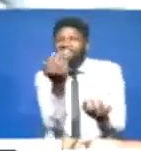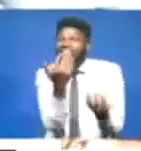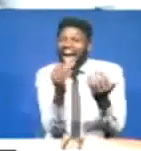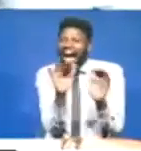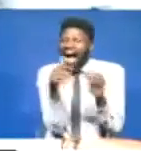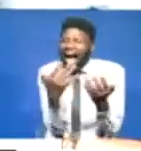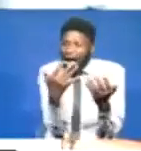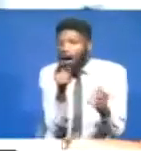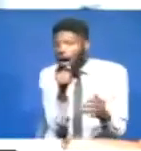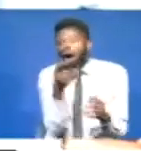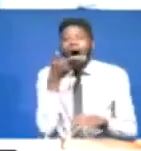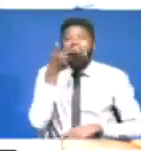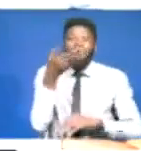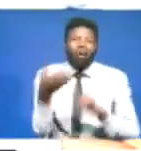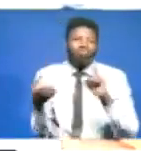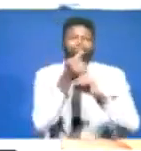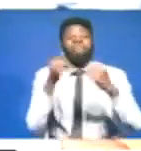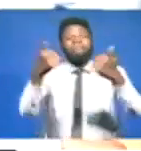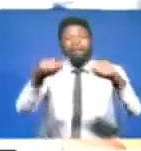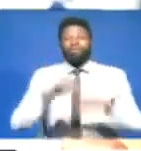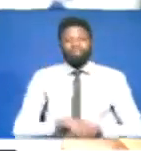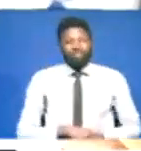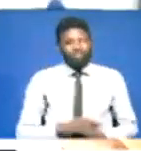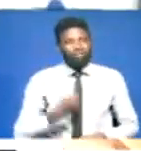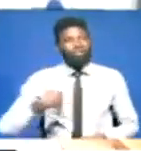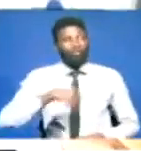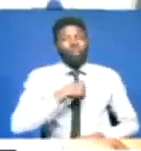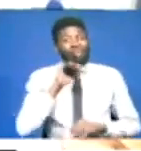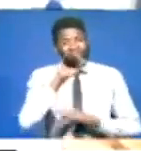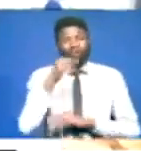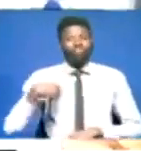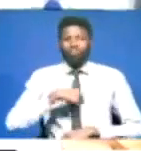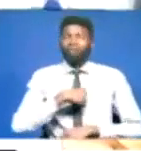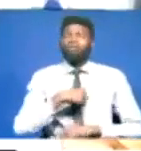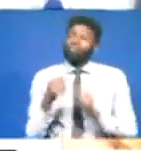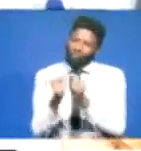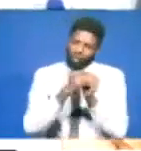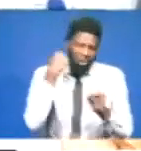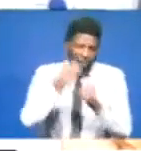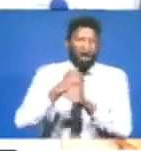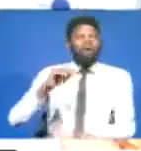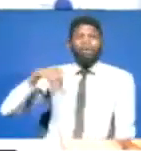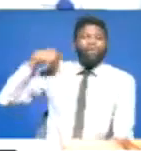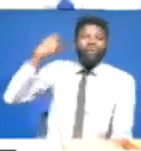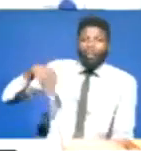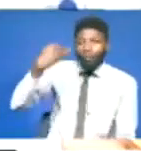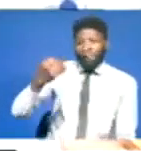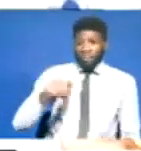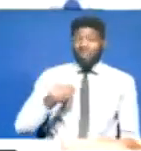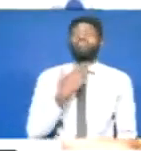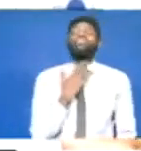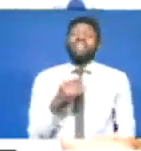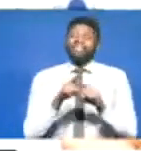unanswered. Awaomba, tuwe tunashirikiana kila wakati. Na pia ningependa kuwashukuru kwa vile mugisikia